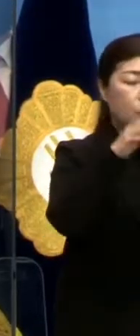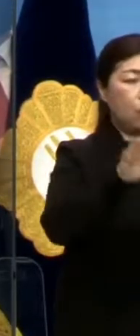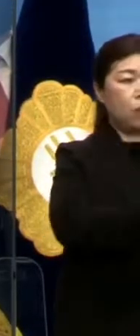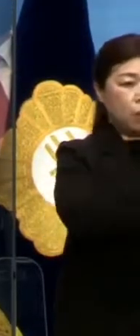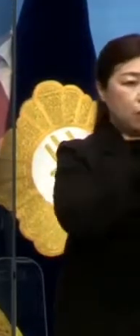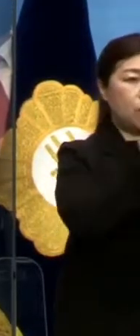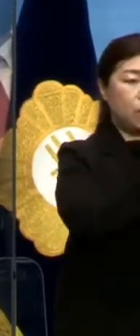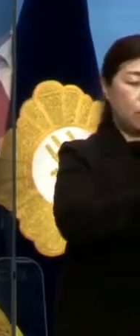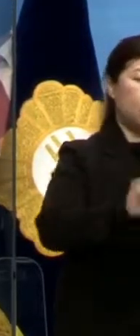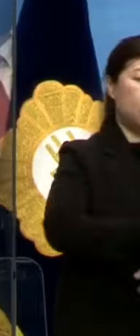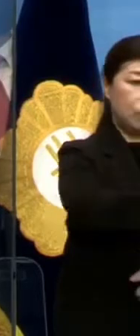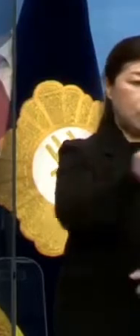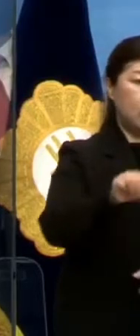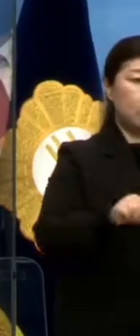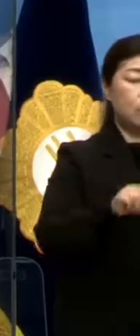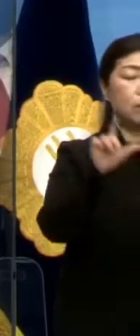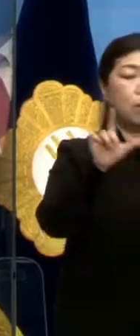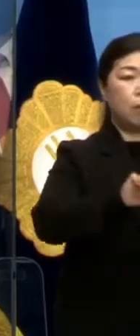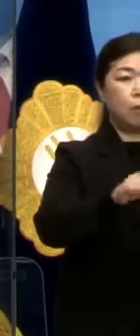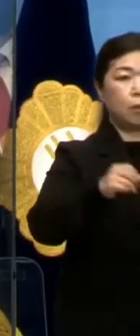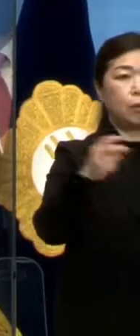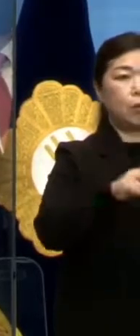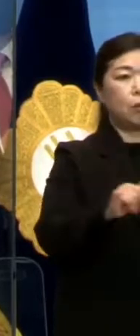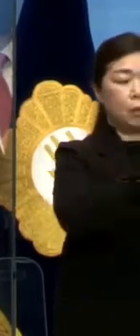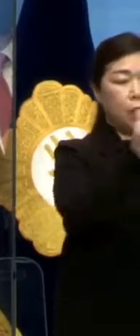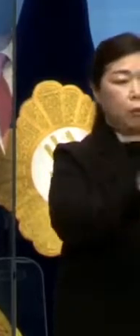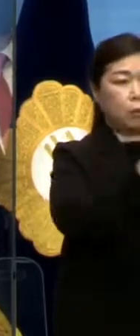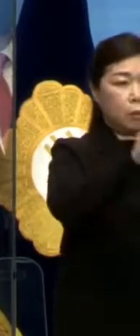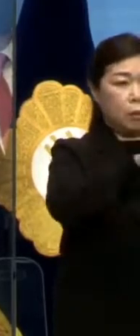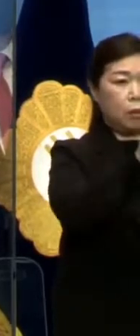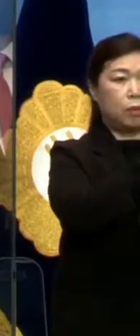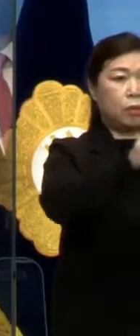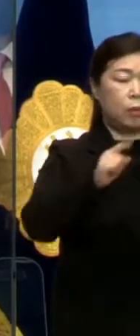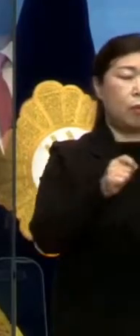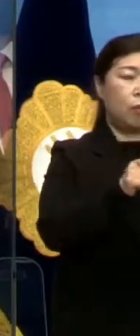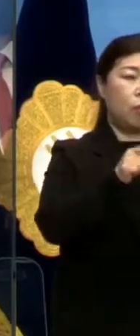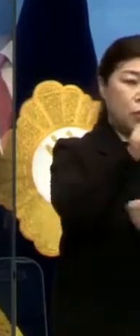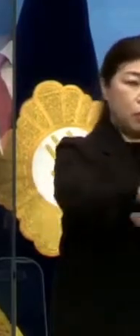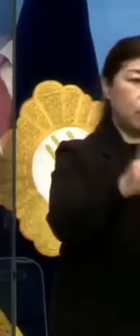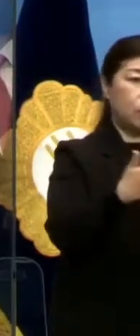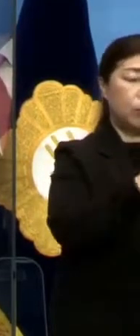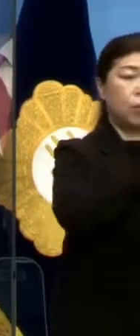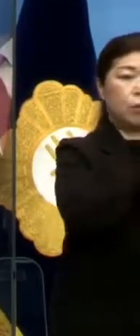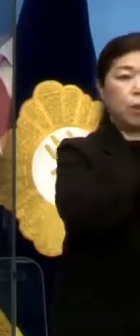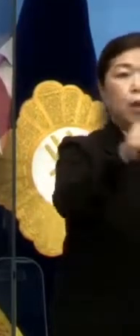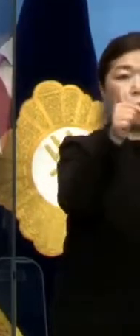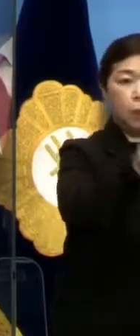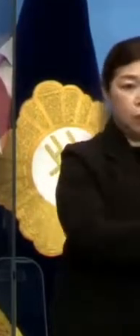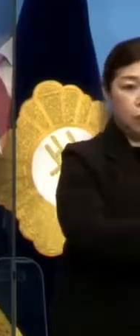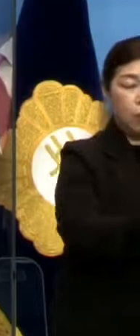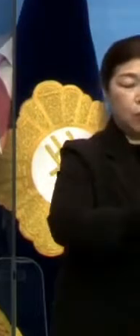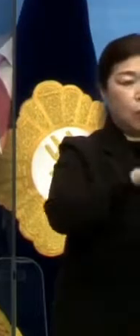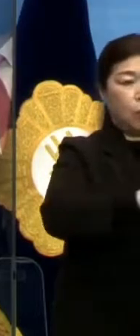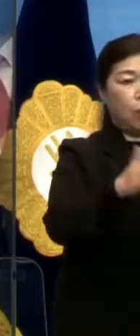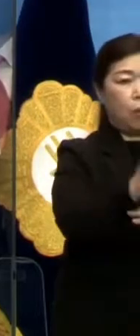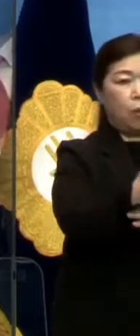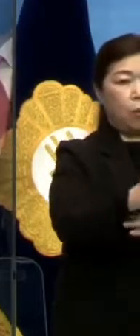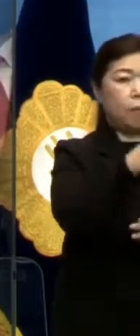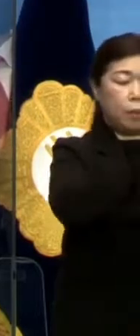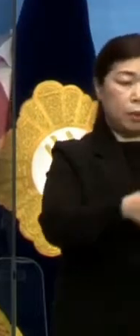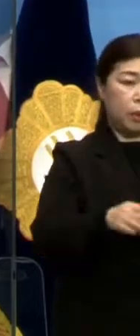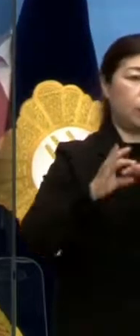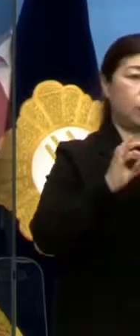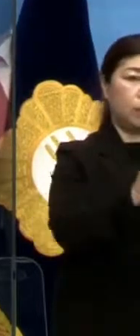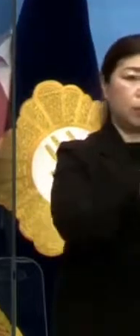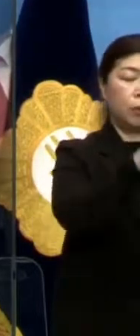코로나 바이러스 감염증 상태와 사회적 거리두기 장기화로 인한 소비 감소가 농업의 피해로